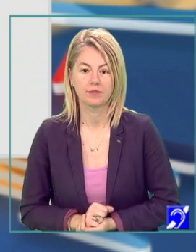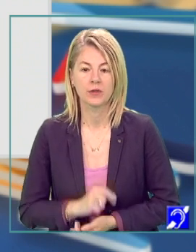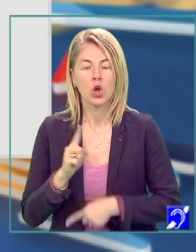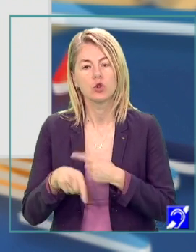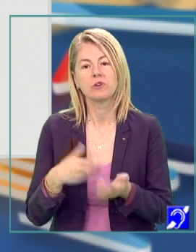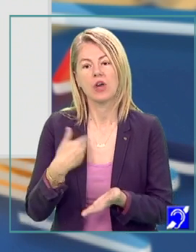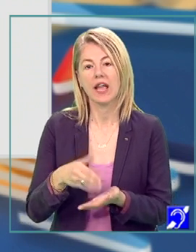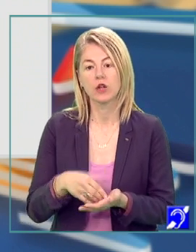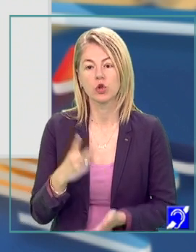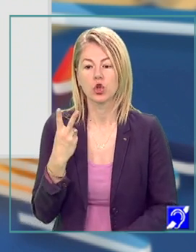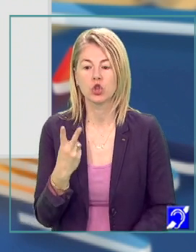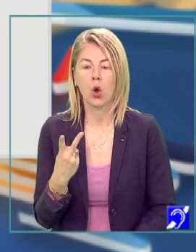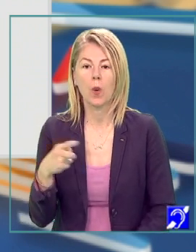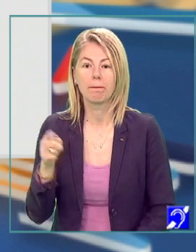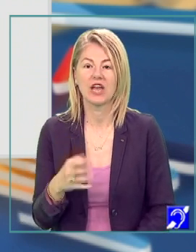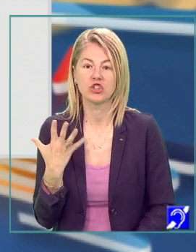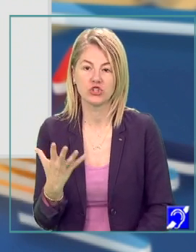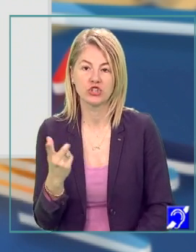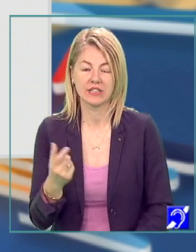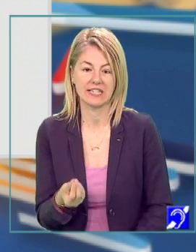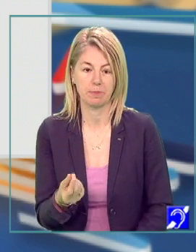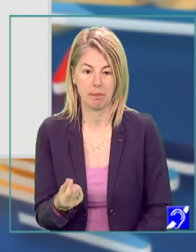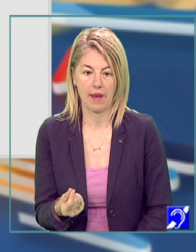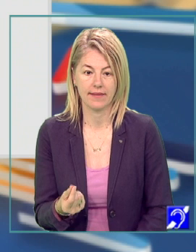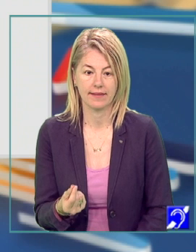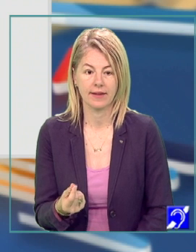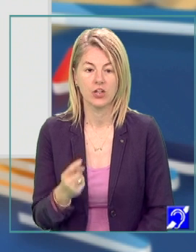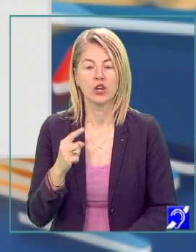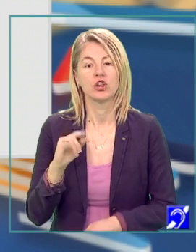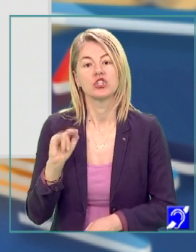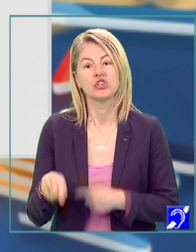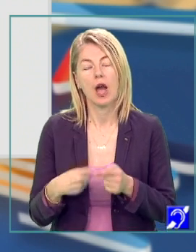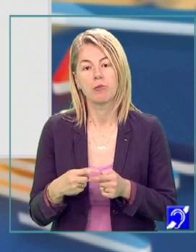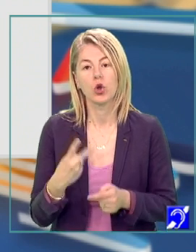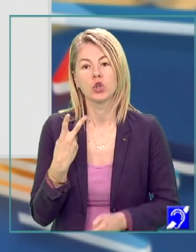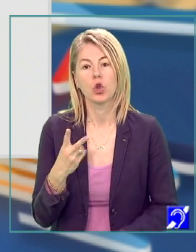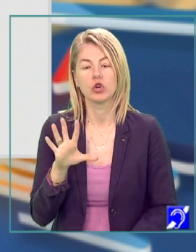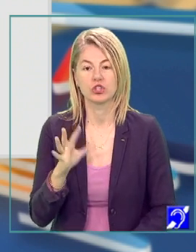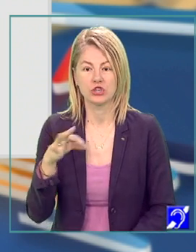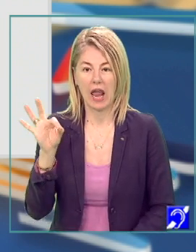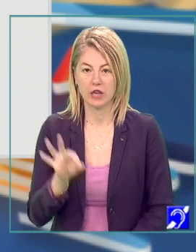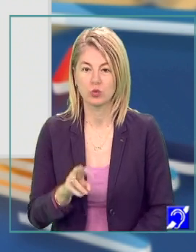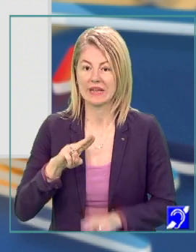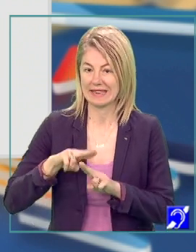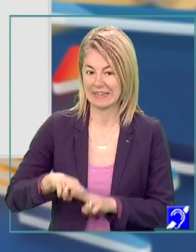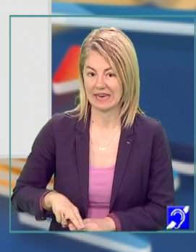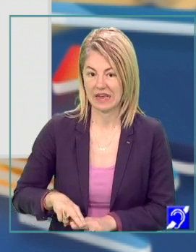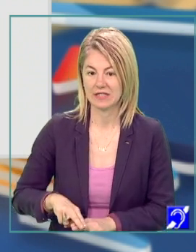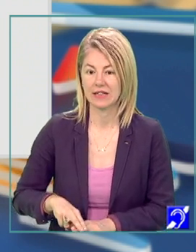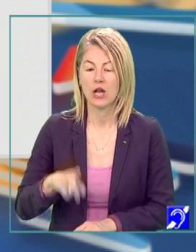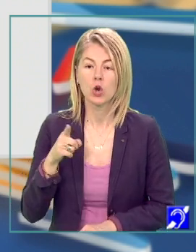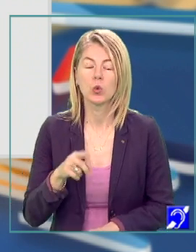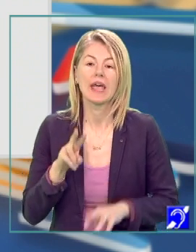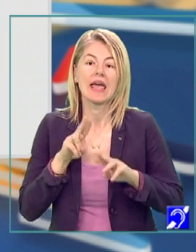După ce a cheltuit 2/5 din această sumă și apoi 25% din rest,